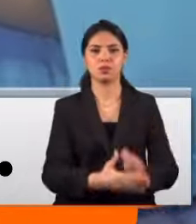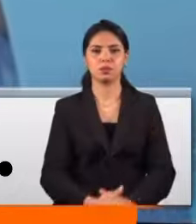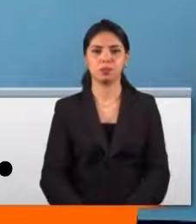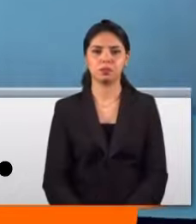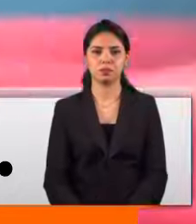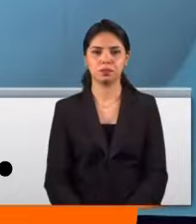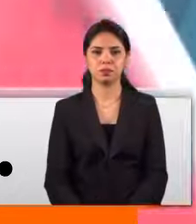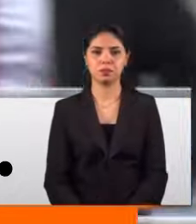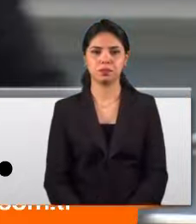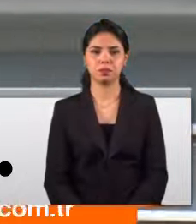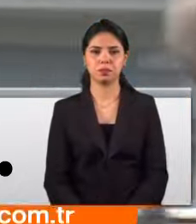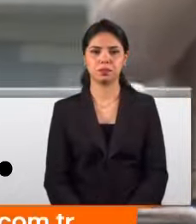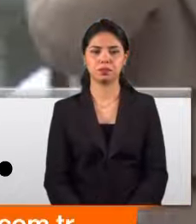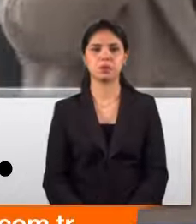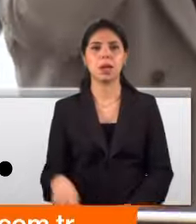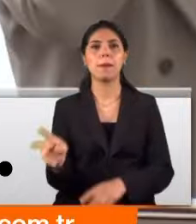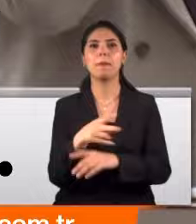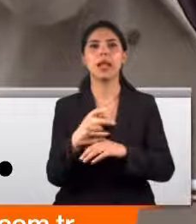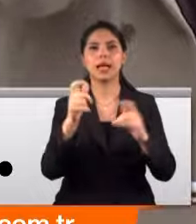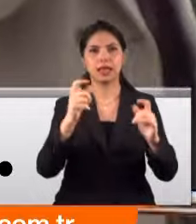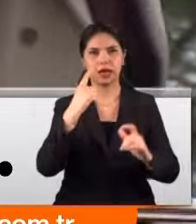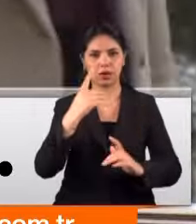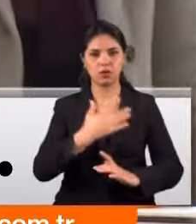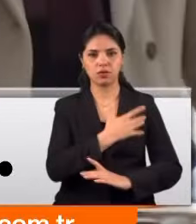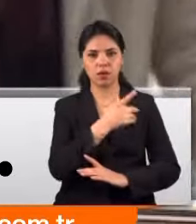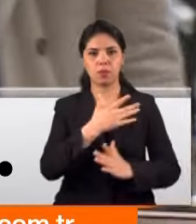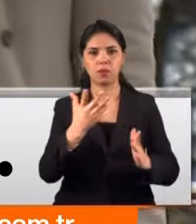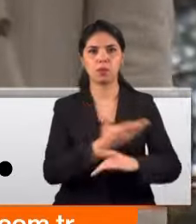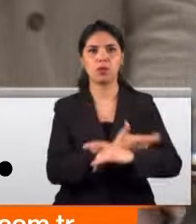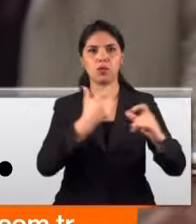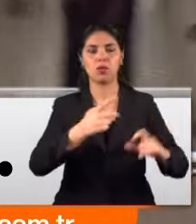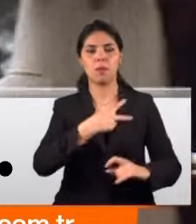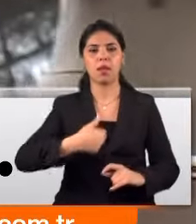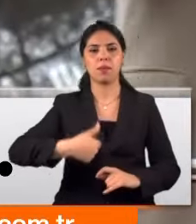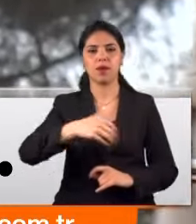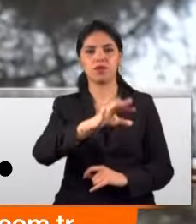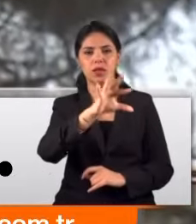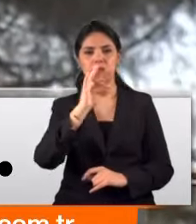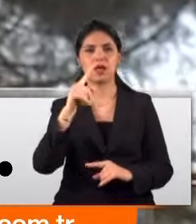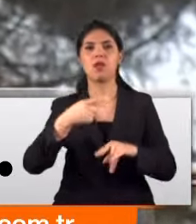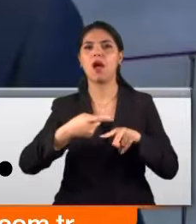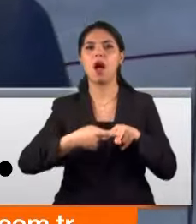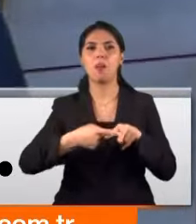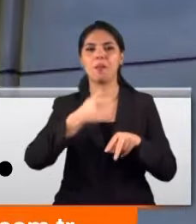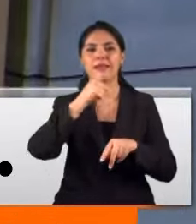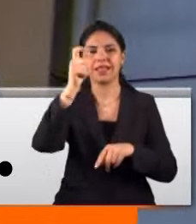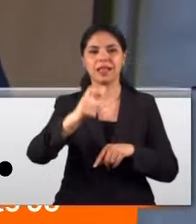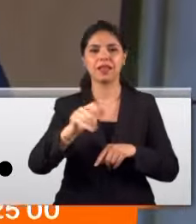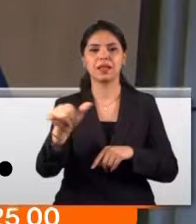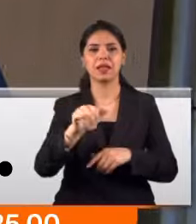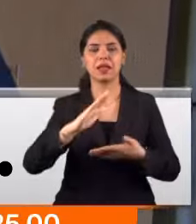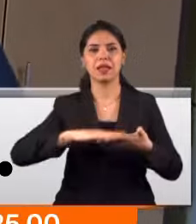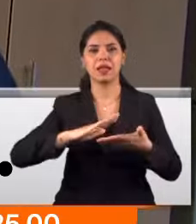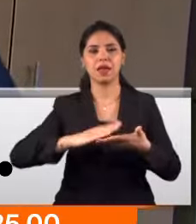geliyor. Balıkesir'de ise CHP'den Büyükşehir Belediye Başkanı seçilen Ahmet Akın'ın yakın arkadaşı